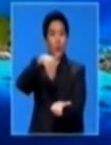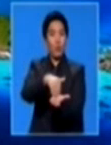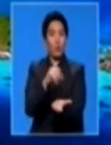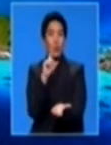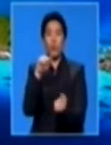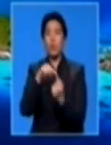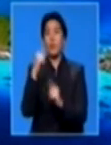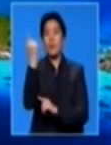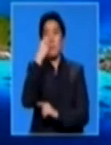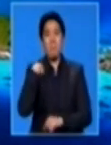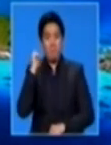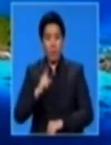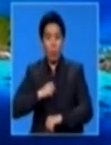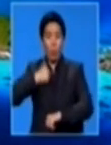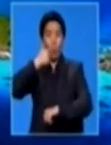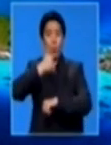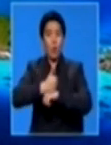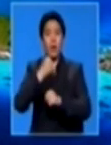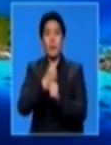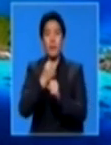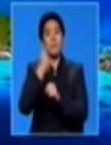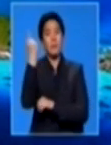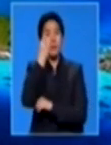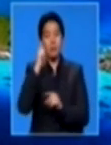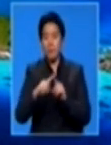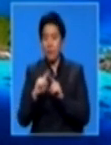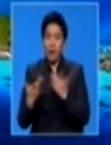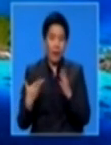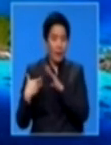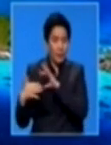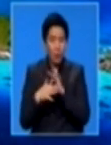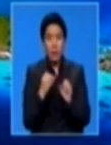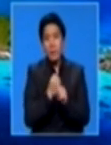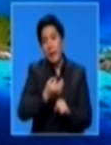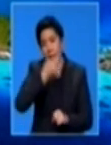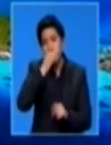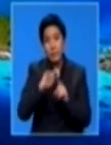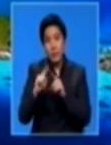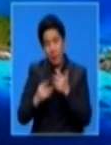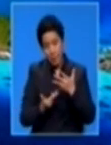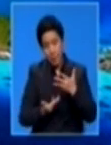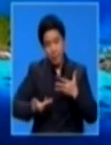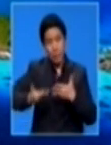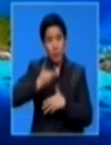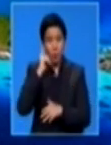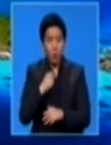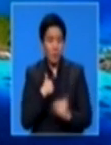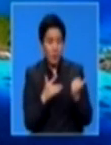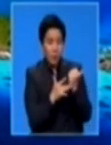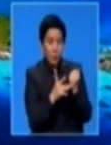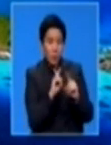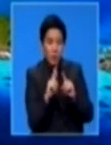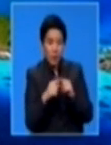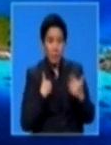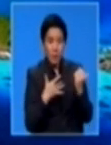และการเป็นหัวหน้างานในสถานประกอบการเพื่อเป็นการยกระดับรายได้แต่ละวิชาชีพมีการรับการถ่ายทอดเทคโนโลยีจากโรงง